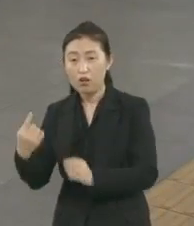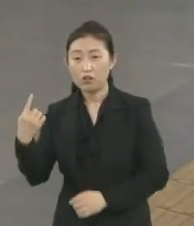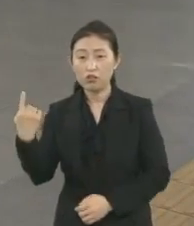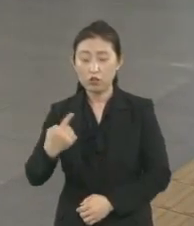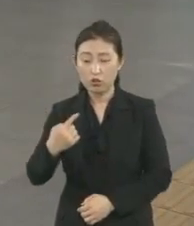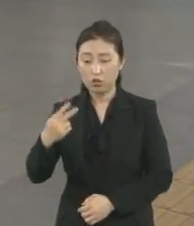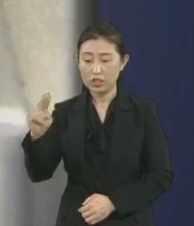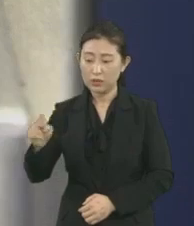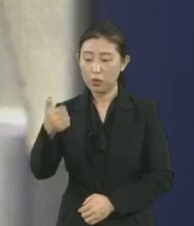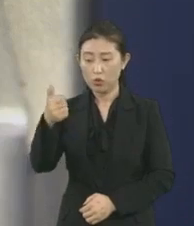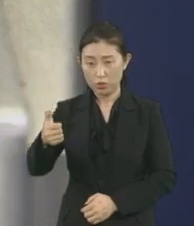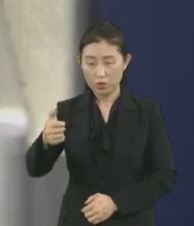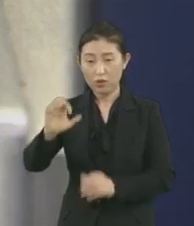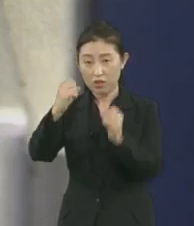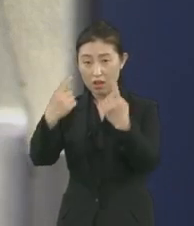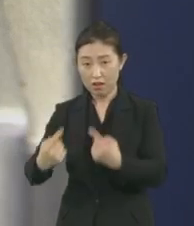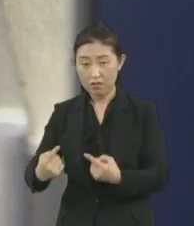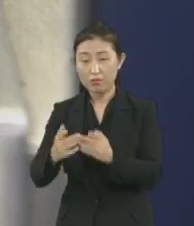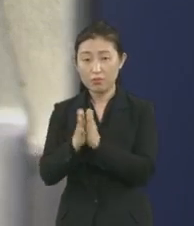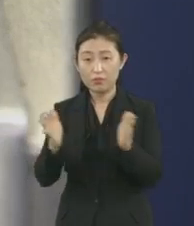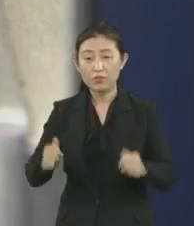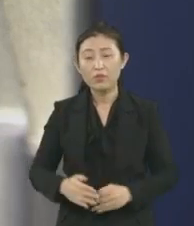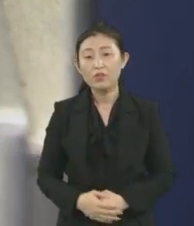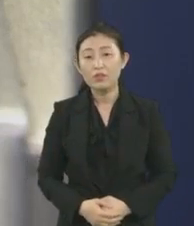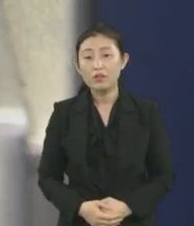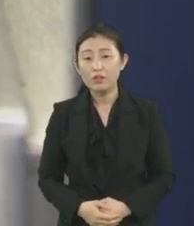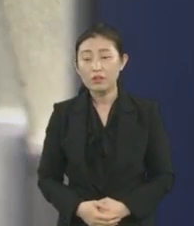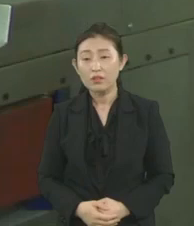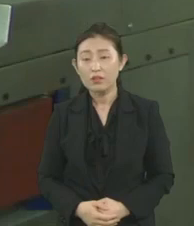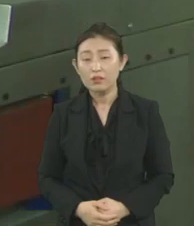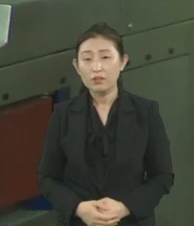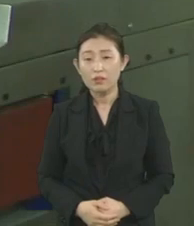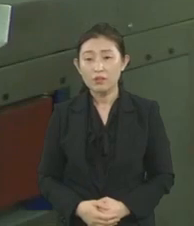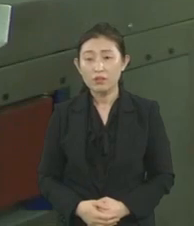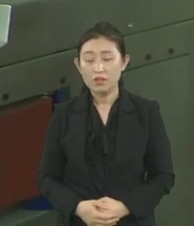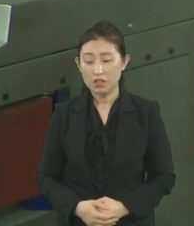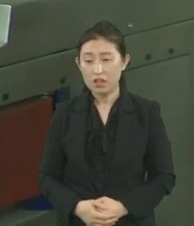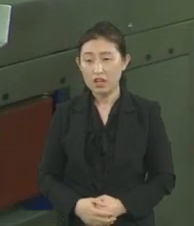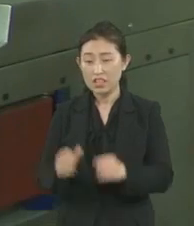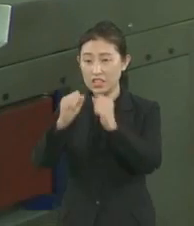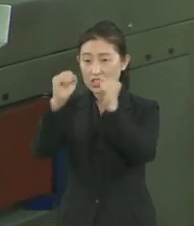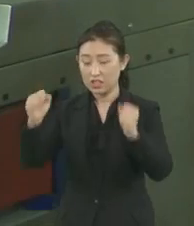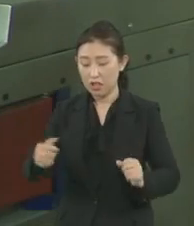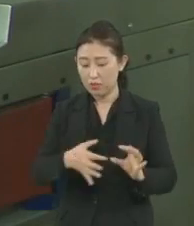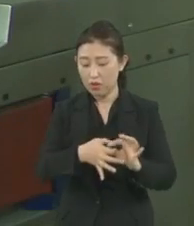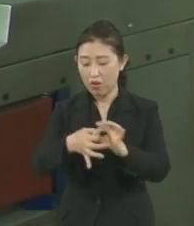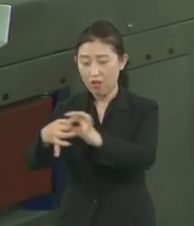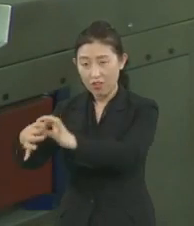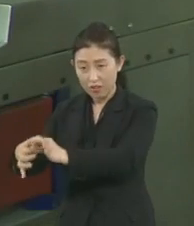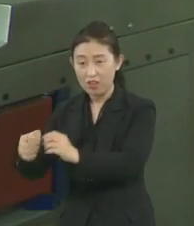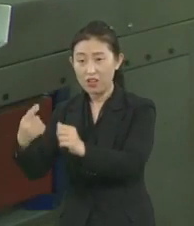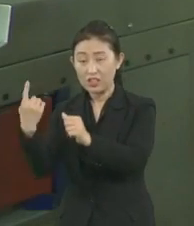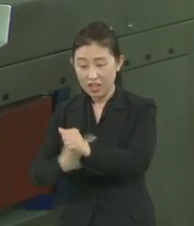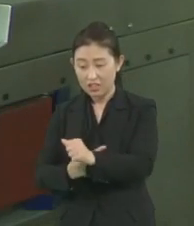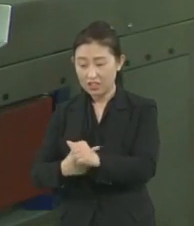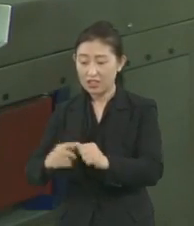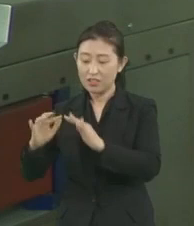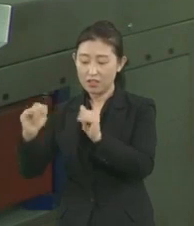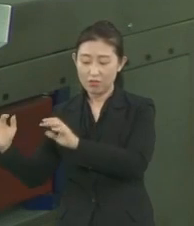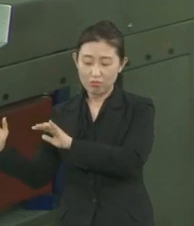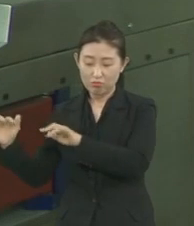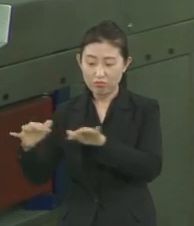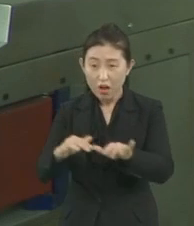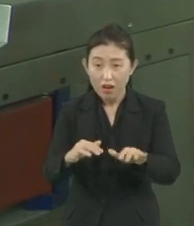1,250원을 할인해 주는 게 핵심입니다. 수도권과 같은 방식으로 이용자 누구나 별도의 교통카드 발급